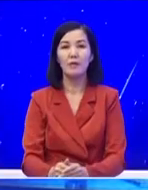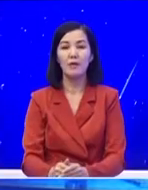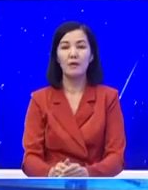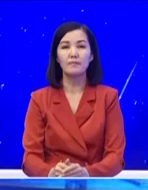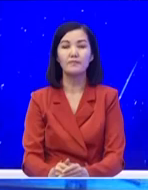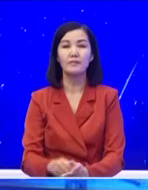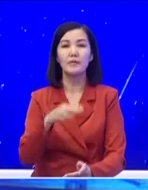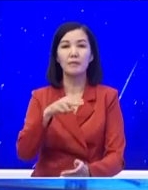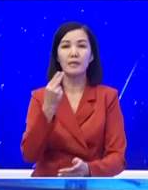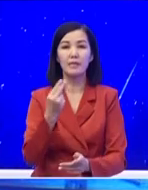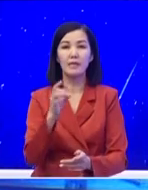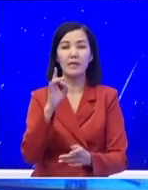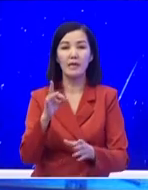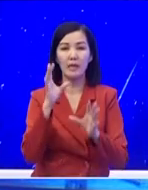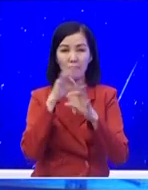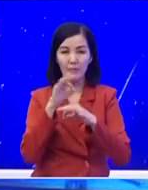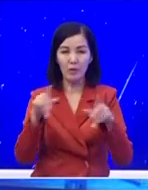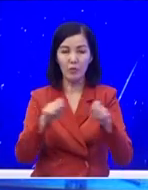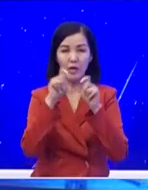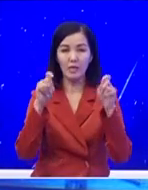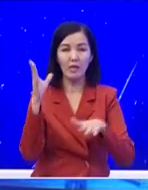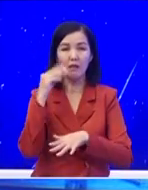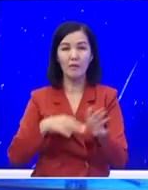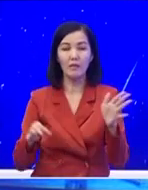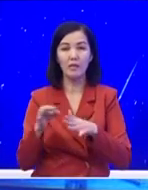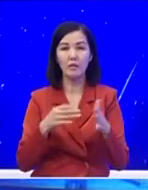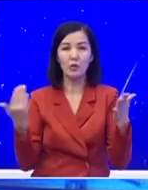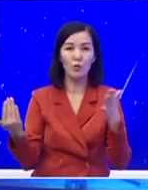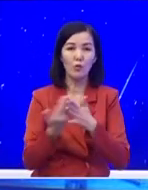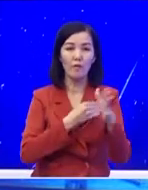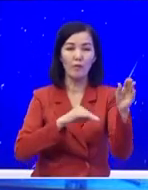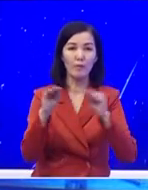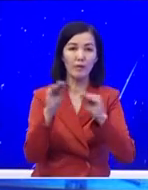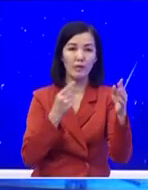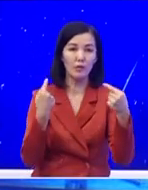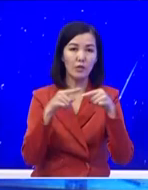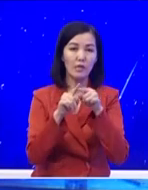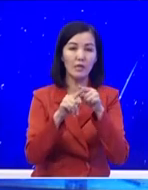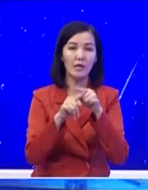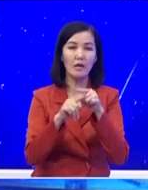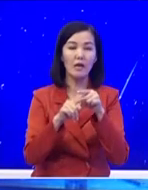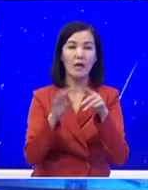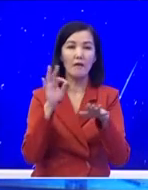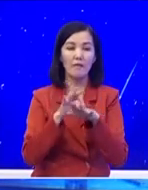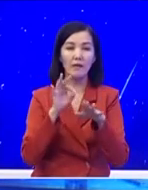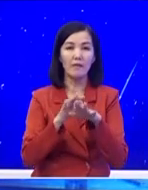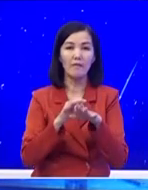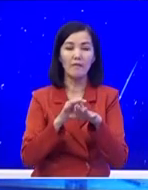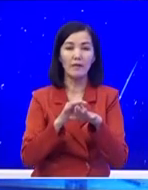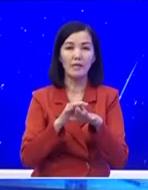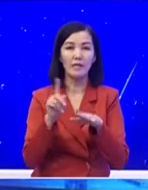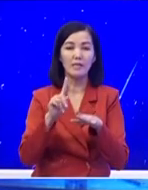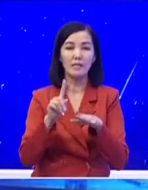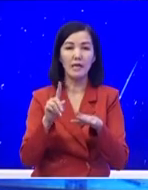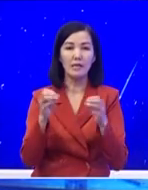Еще одна ПЦР-лаборатория открылась в Алматинской области. Современное ее оснащение позволяет выявить коронавирусную инфекцию менее чем за